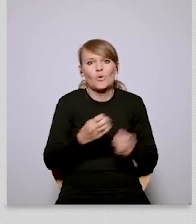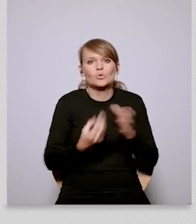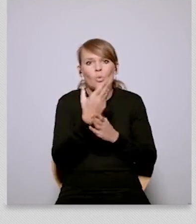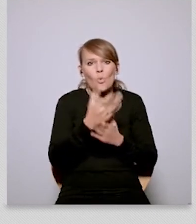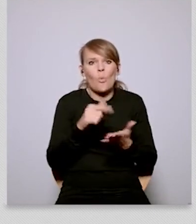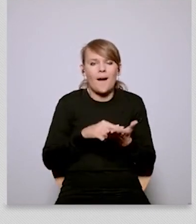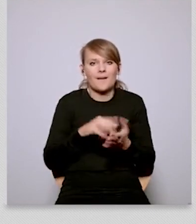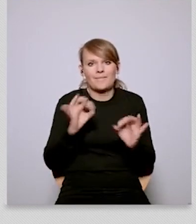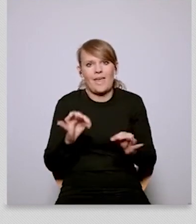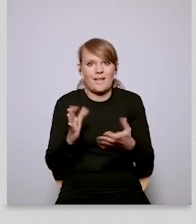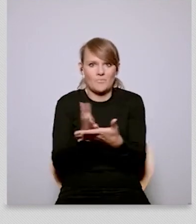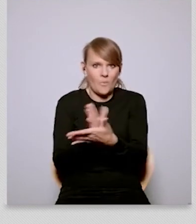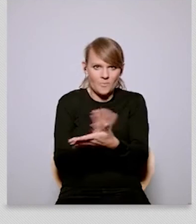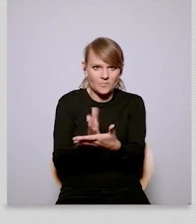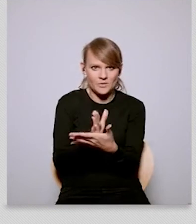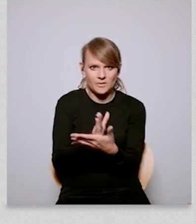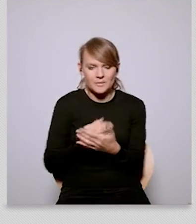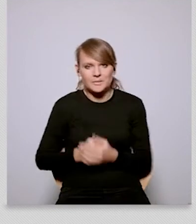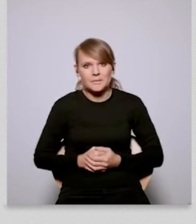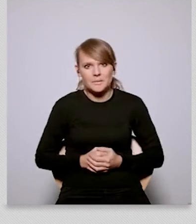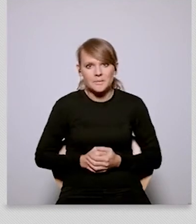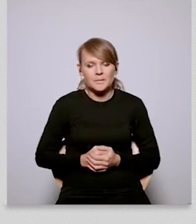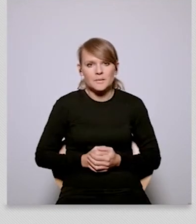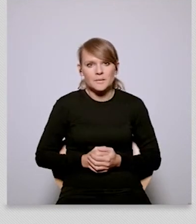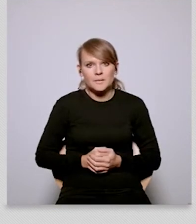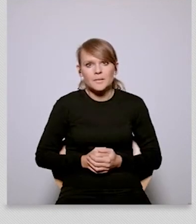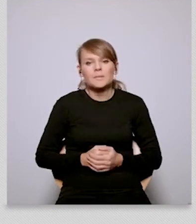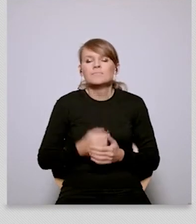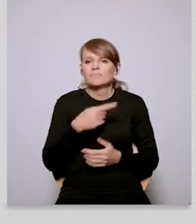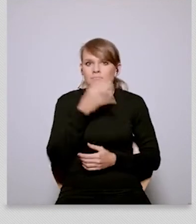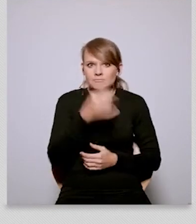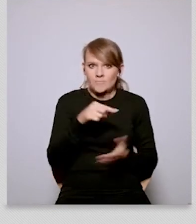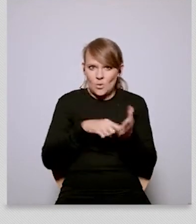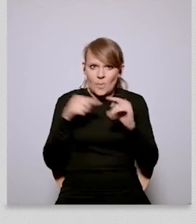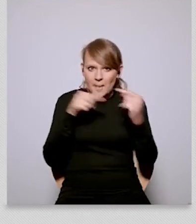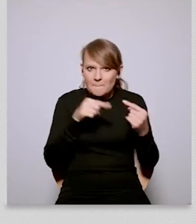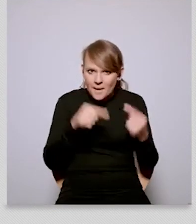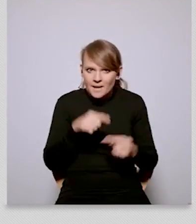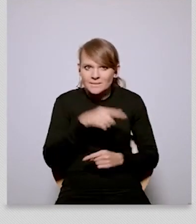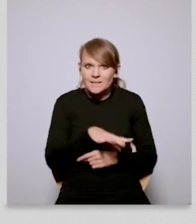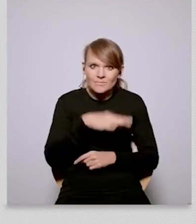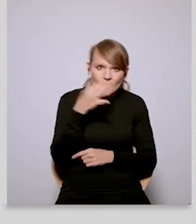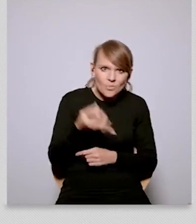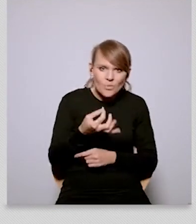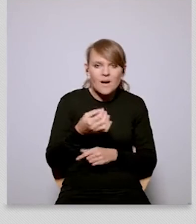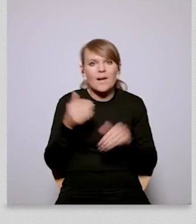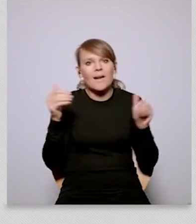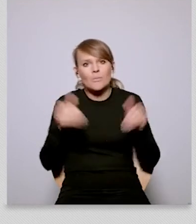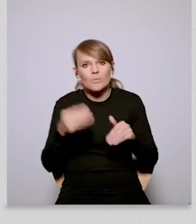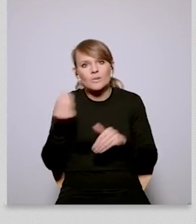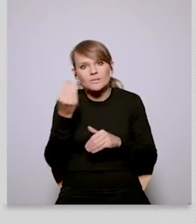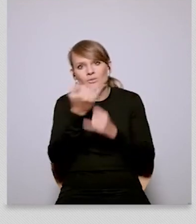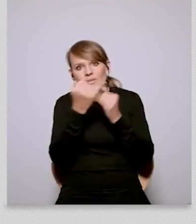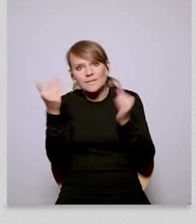czy to jest ta debata która ma największy potencjał polityczny czy są jakieś inne jeszcze wątki tej dyskusji